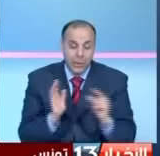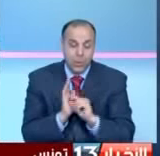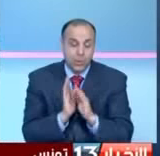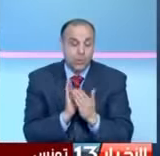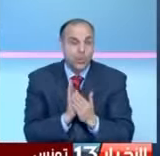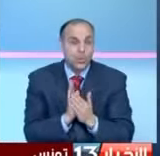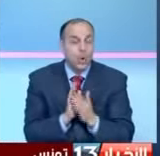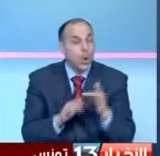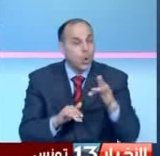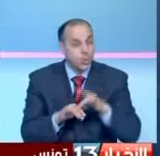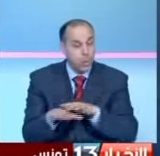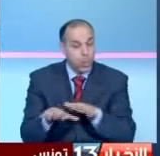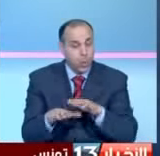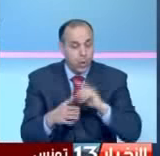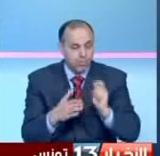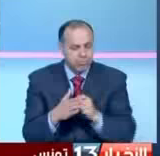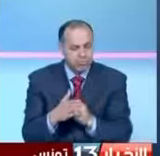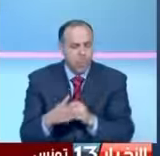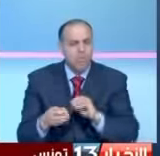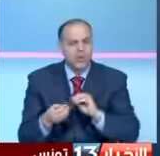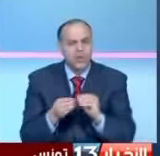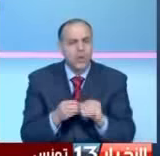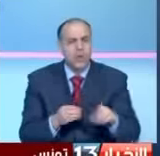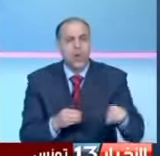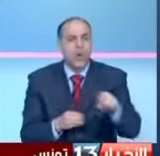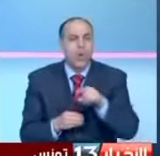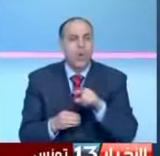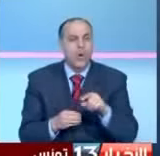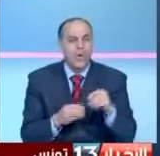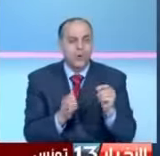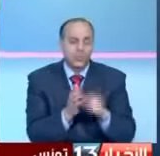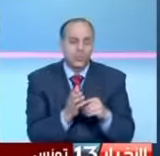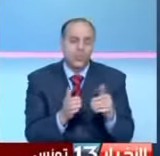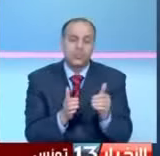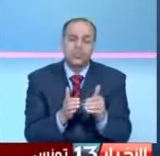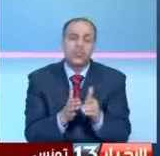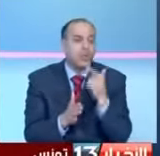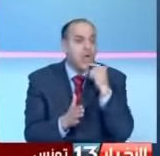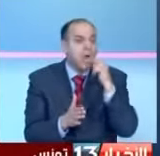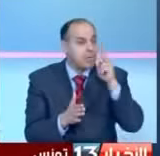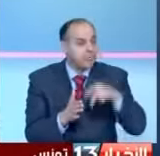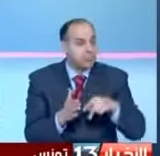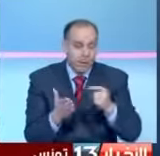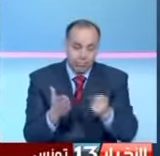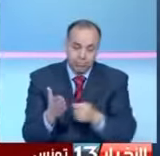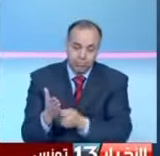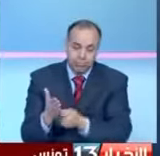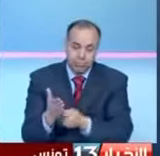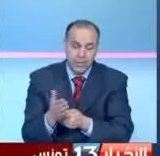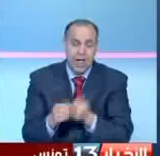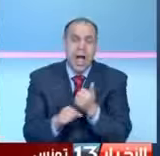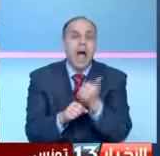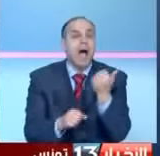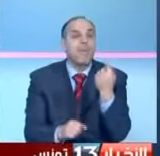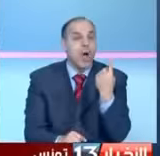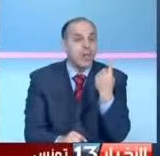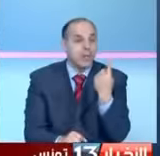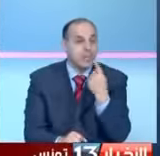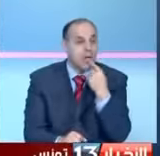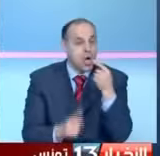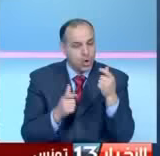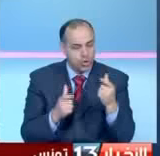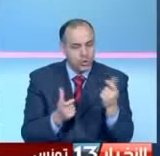الذي زعزعت مدة صياغته الثقة العامة في المؤسسة الدستورية التي تعهدت بصياغته في سنة واحدة